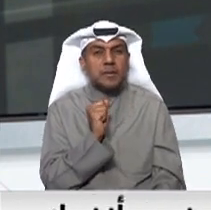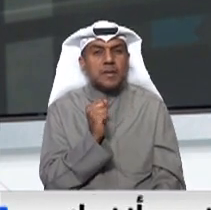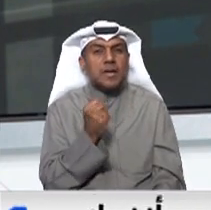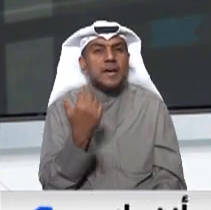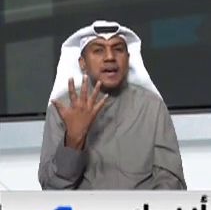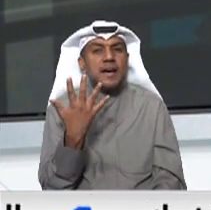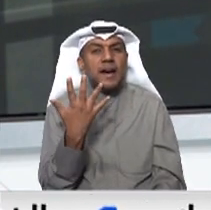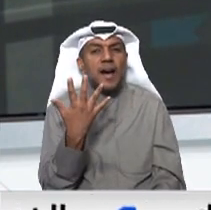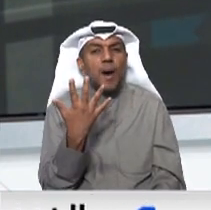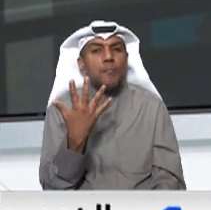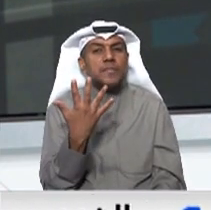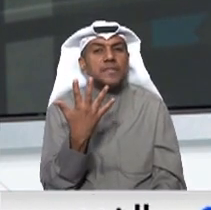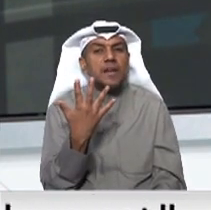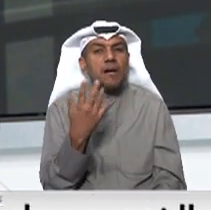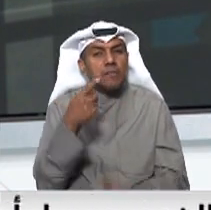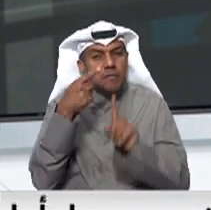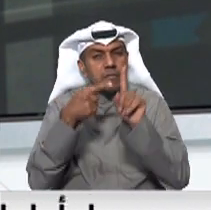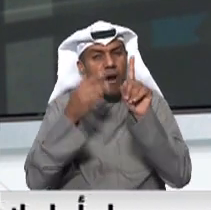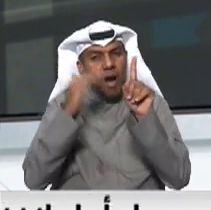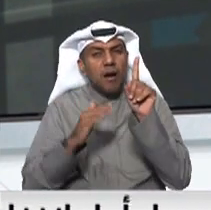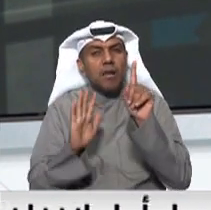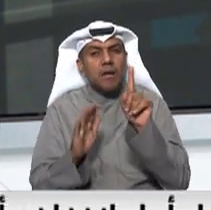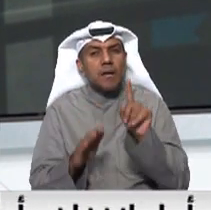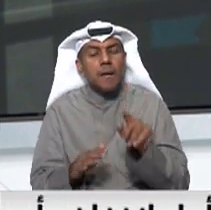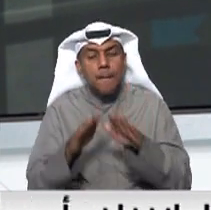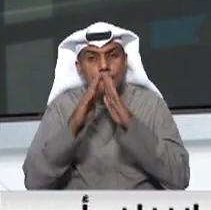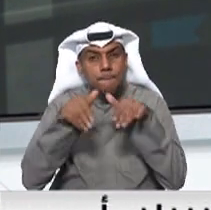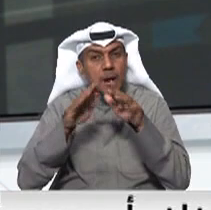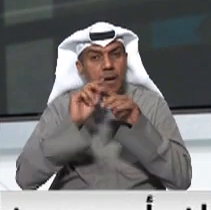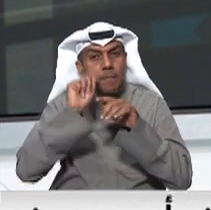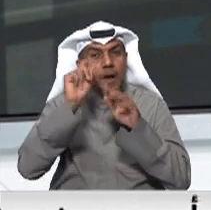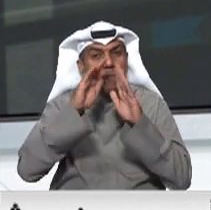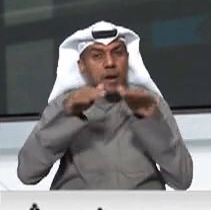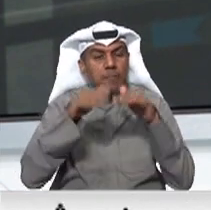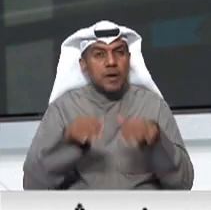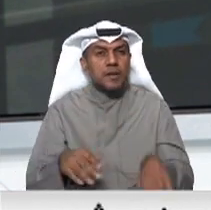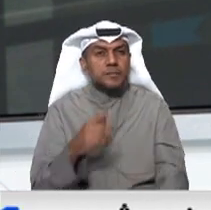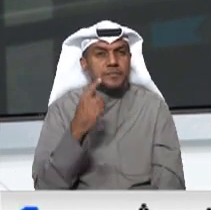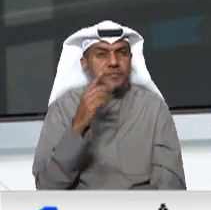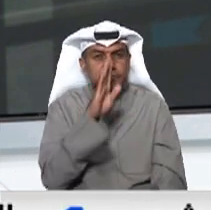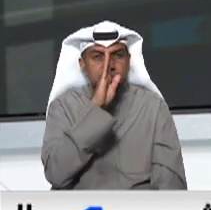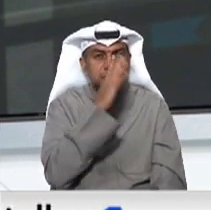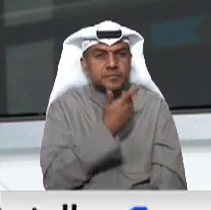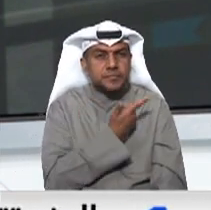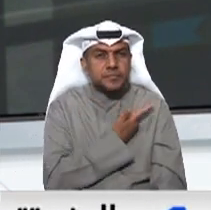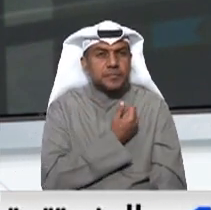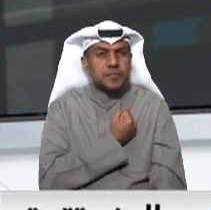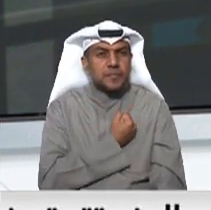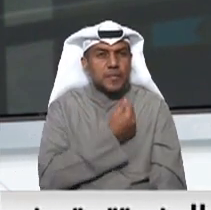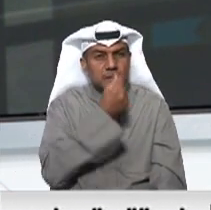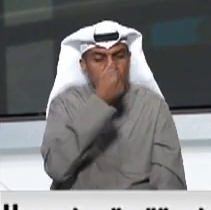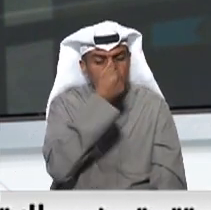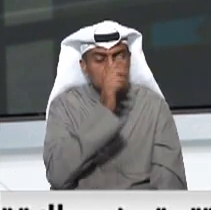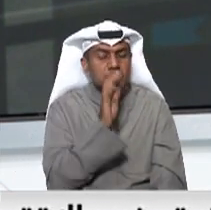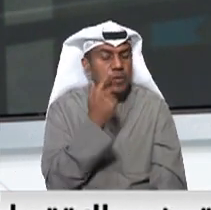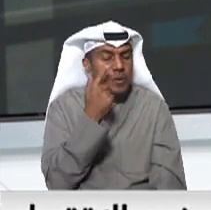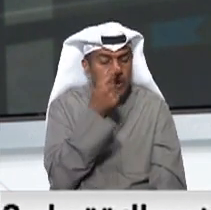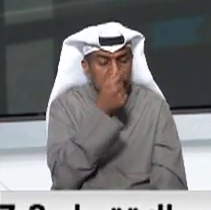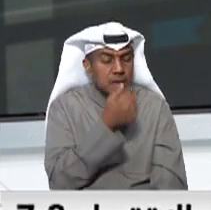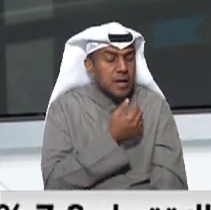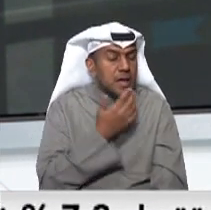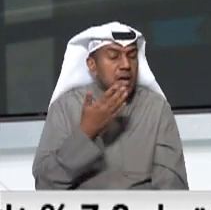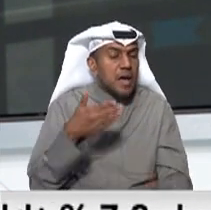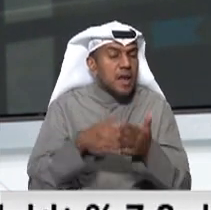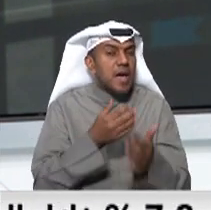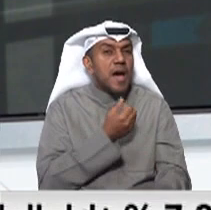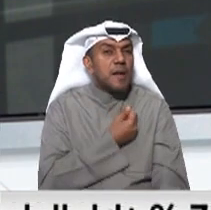5 درجات مئوية خاصة في المناطق الصحراوية ابتداء من يوم الاثنين والثلاثة وكذلك الأربعاء. في مدينة الكويت راح تكون أجواء